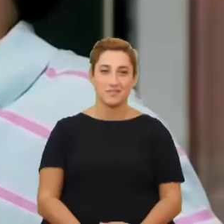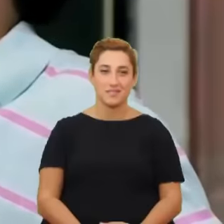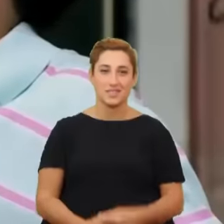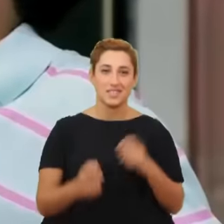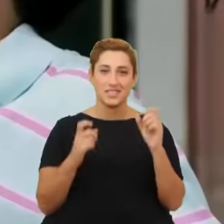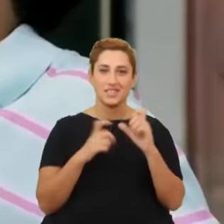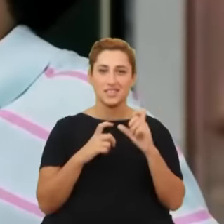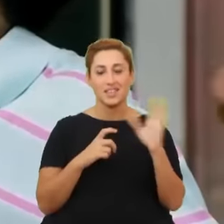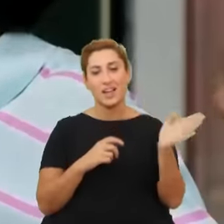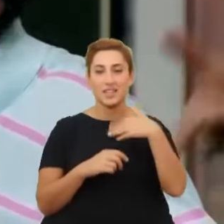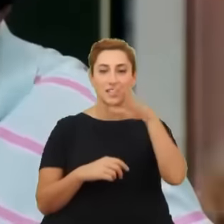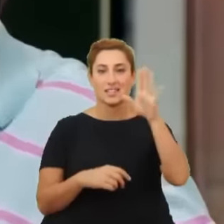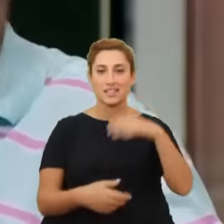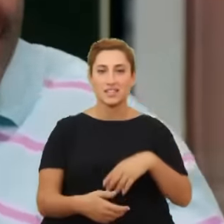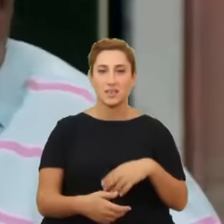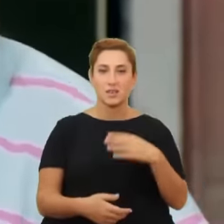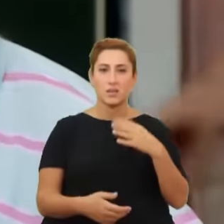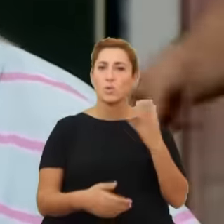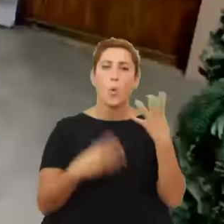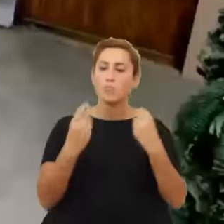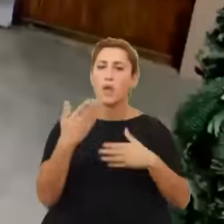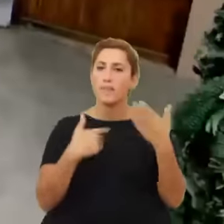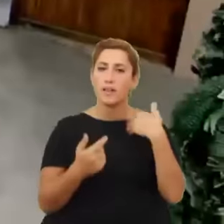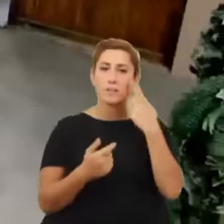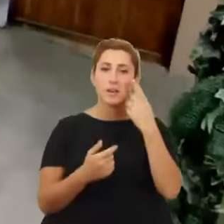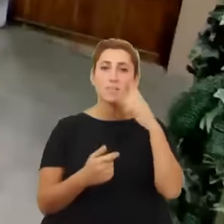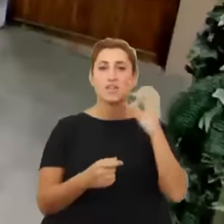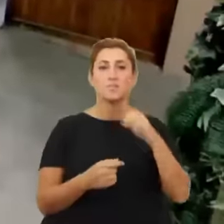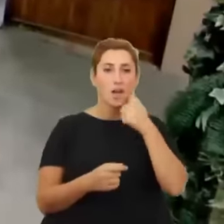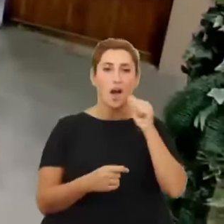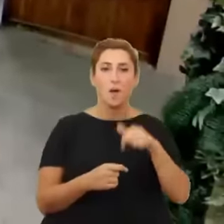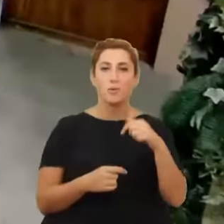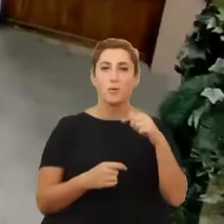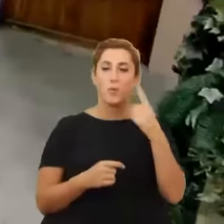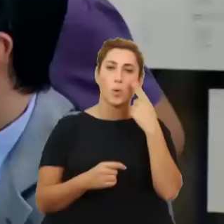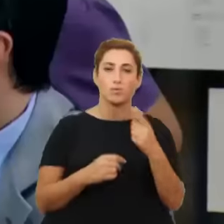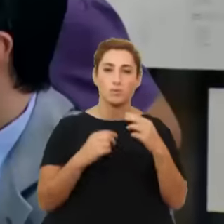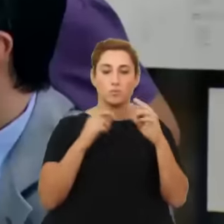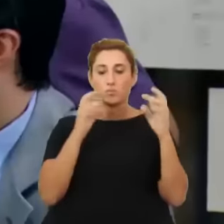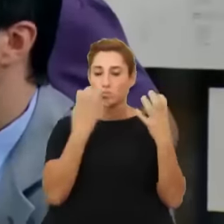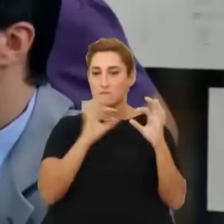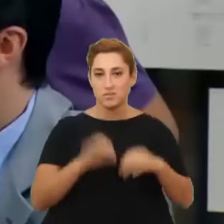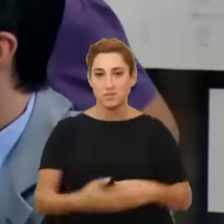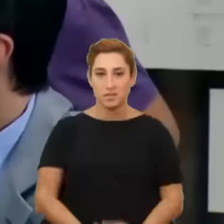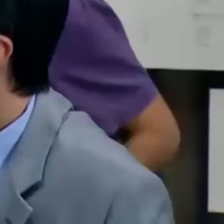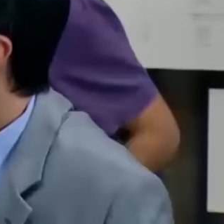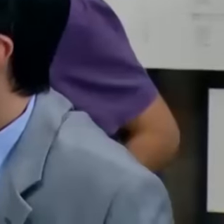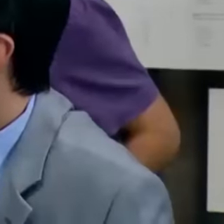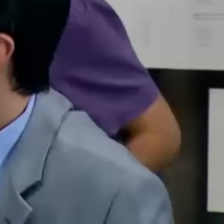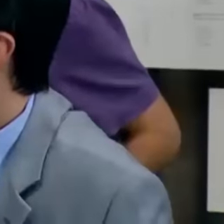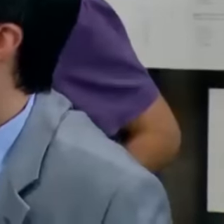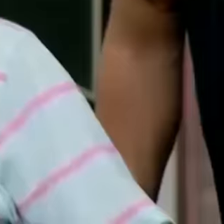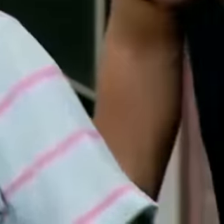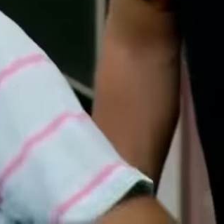Sinan. Aşla bakma şimdi. Anlat bakalım neymiş olayın aslında? Abi şimdi kafasını bozdum. Sinan hararetle anlattıkça